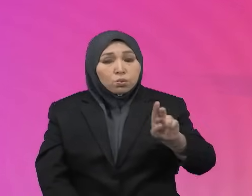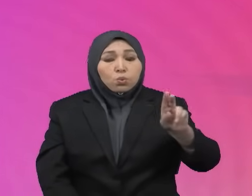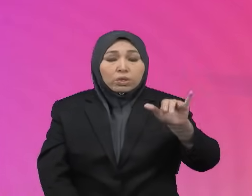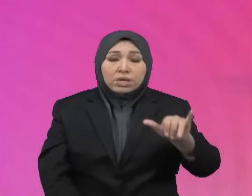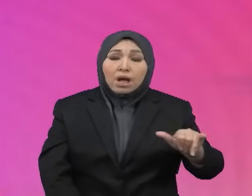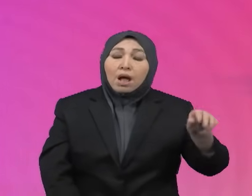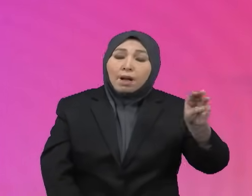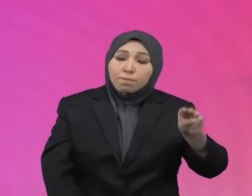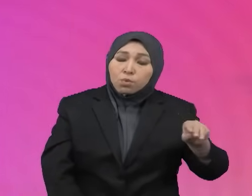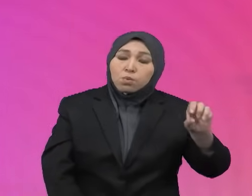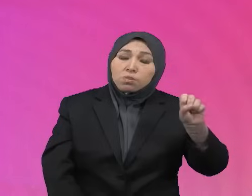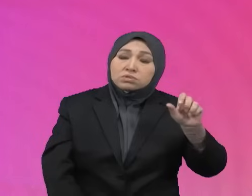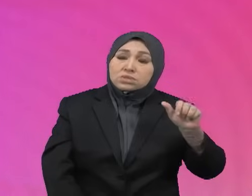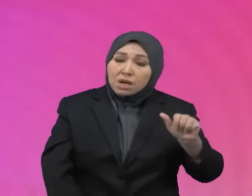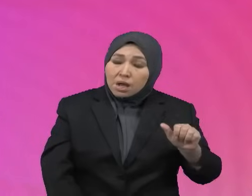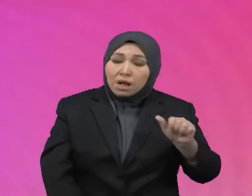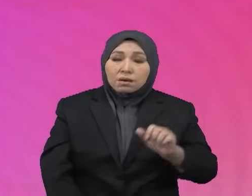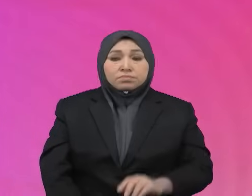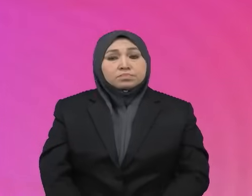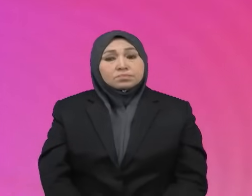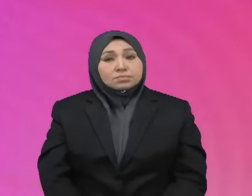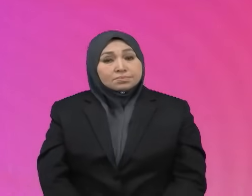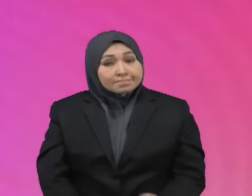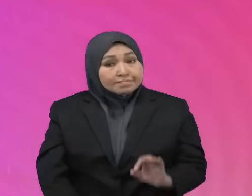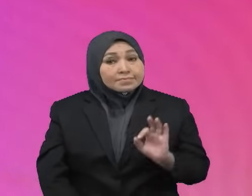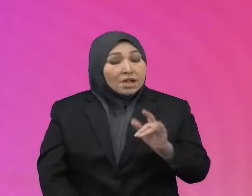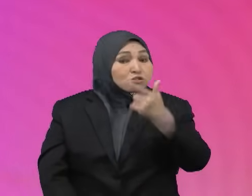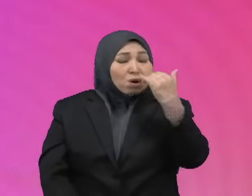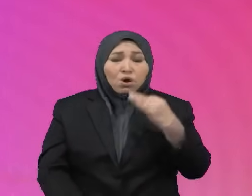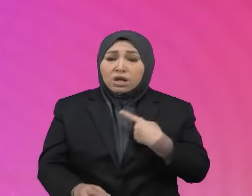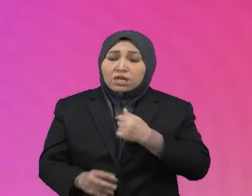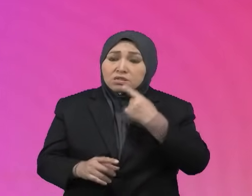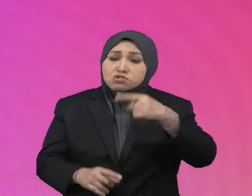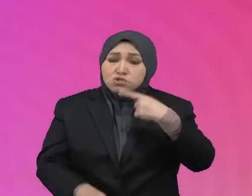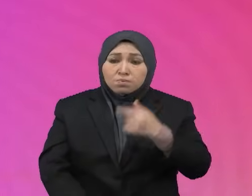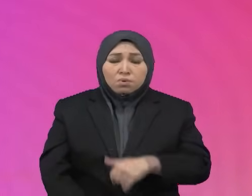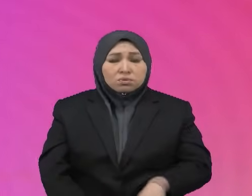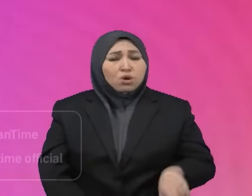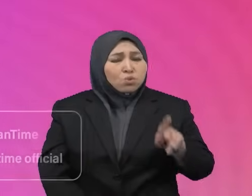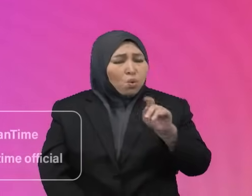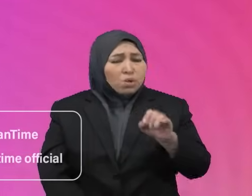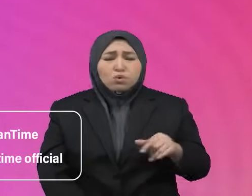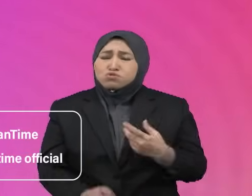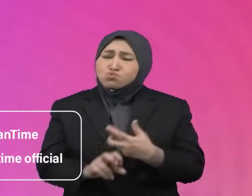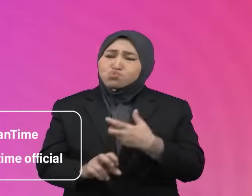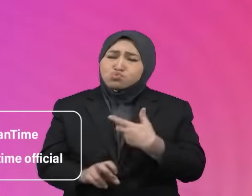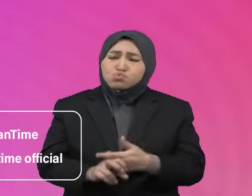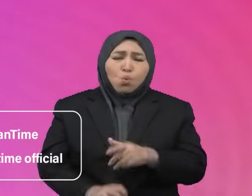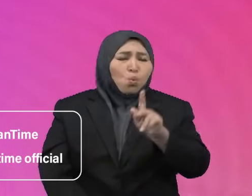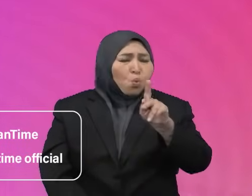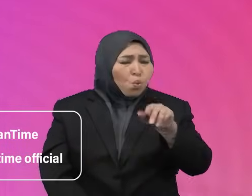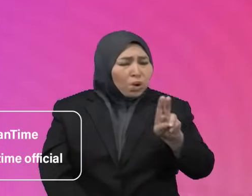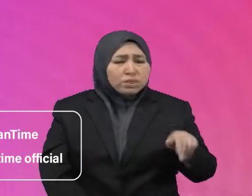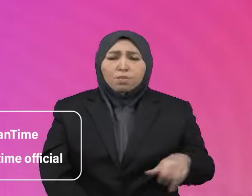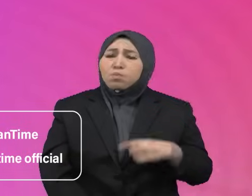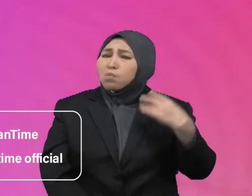Qalu ya Musa. Ha, sebab kalau kita sebut qa, payah kita nak baca Al-Quran. Qa,